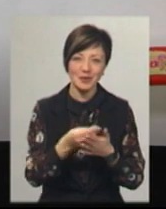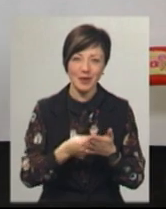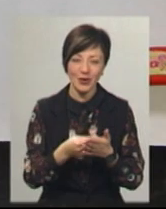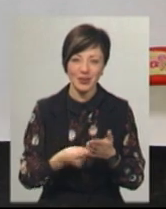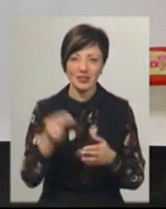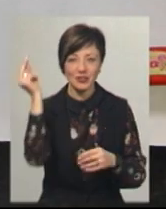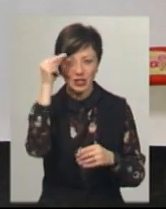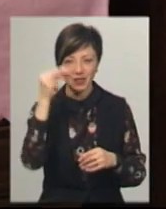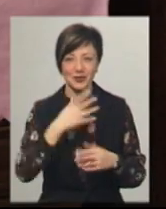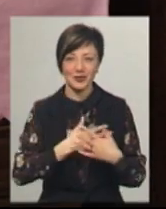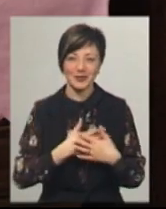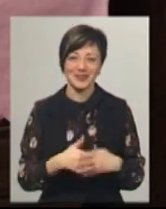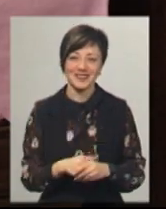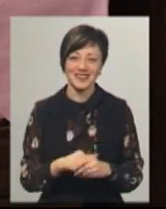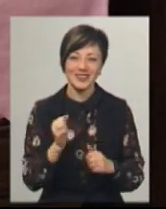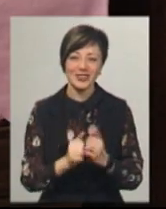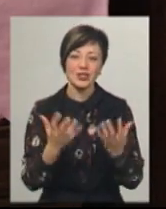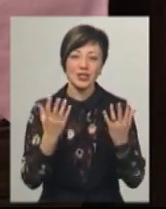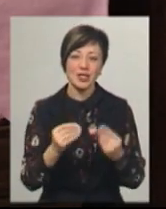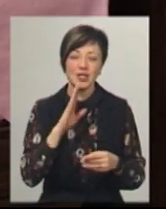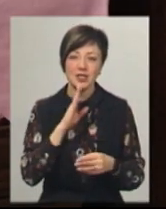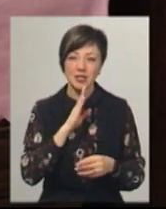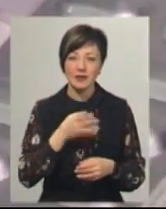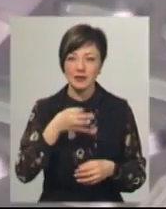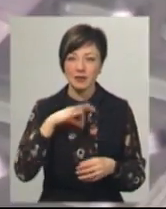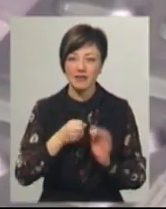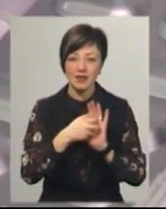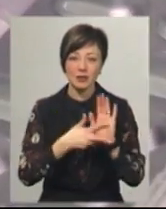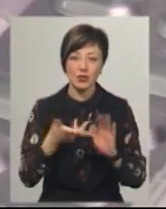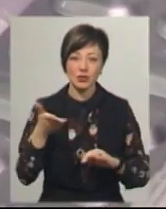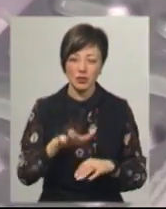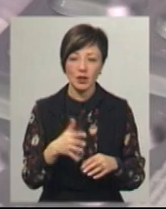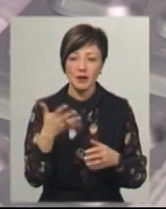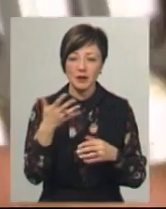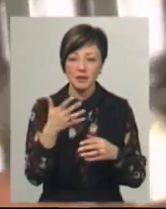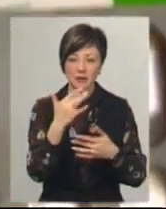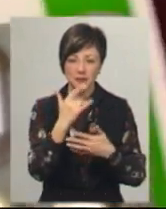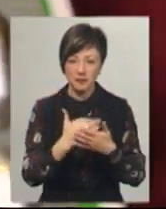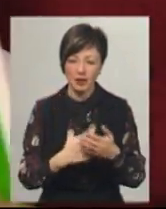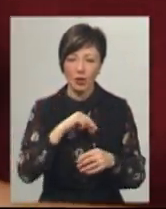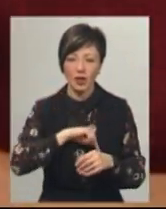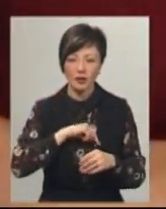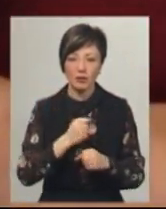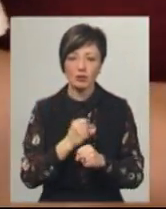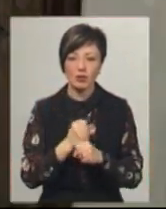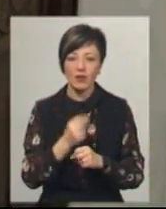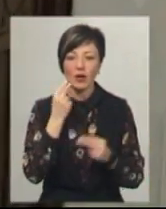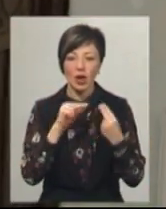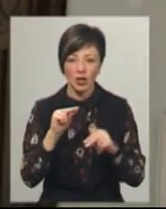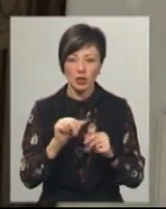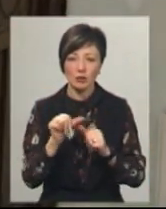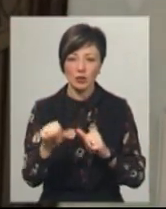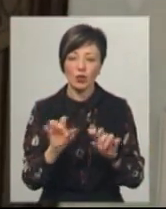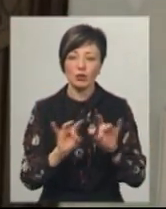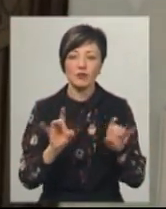розмальовувати, вчитися люблю. Кожного дня Ангеліна випиває 18 таблеток. Це 5 різних препаратів, аби організм функціонував краще. Крім